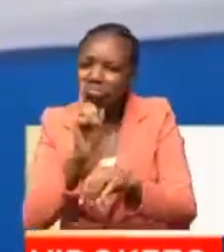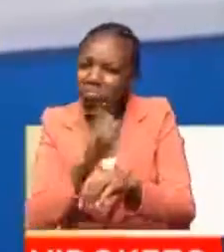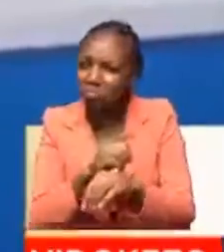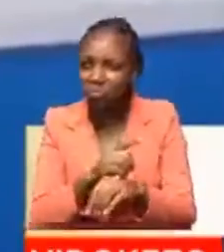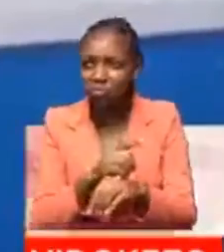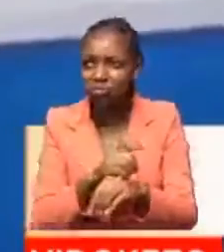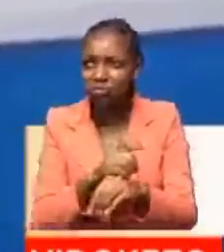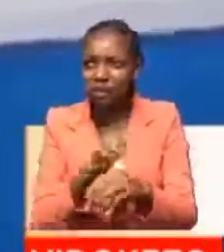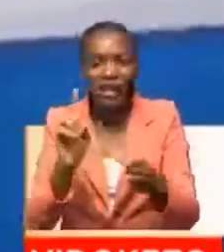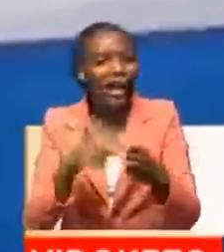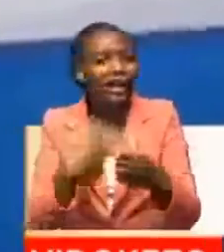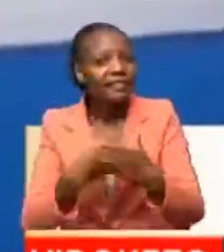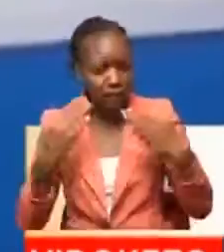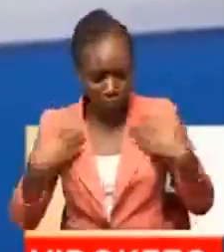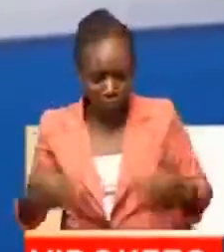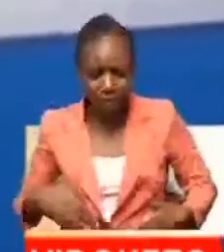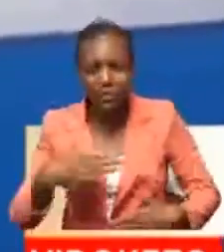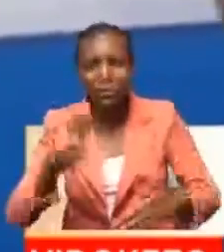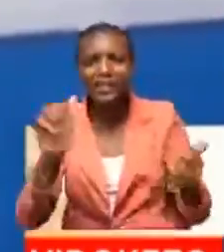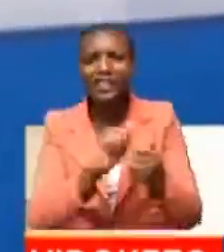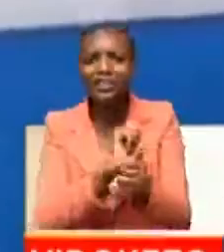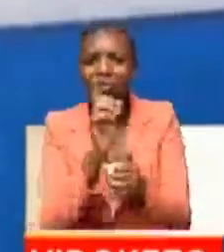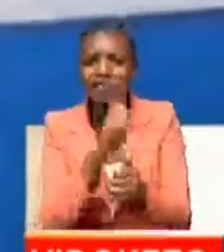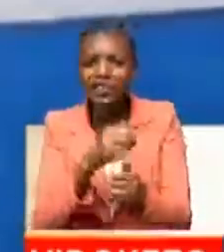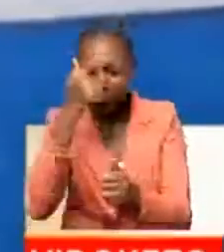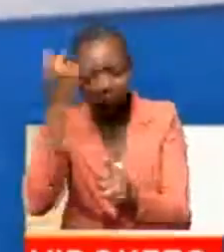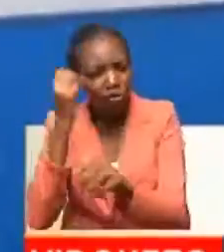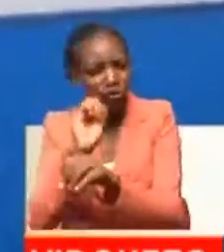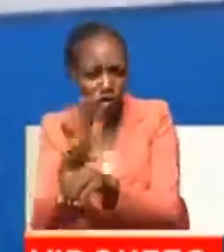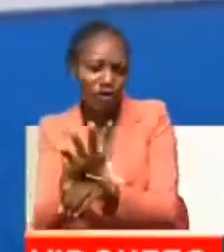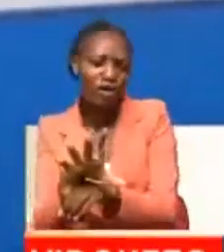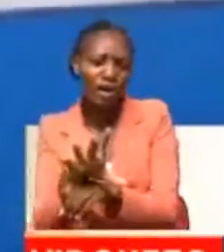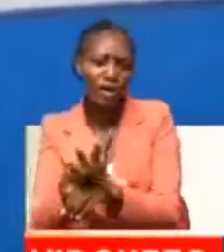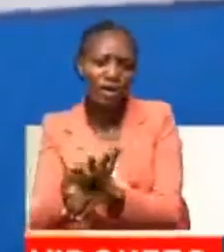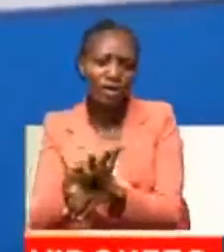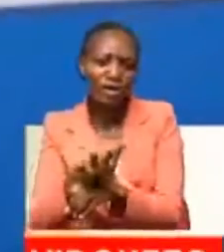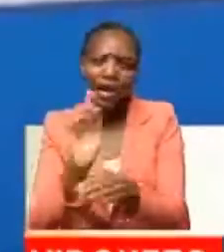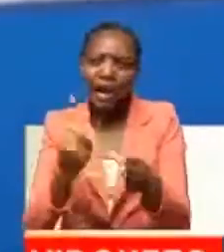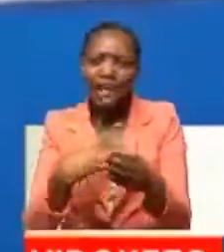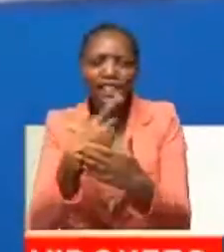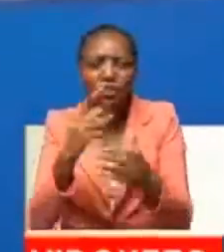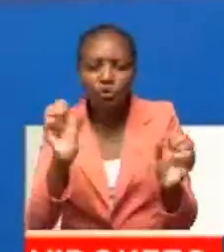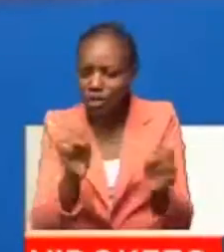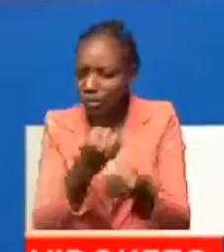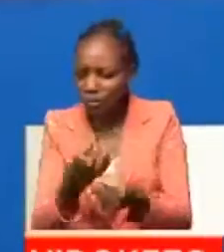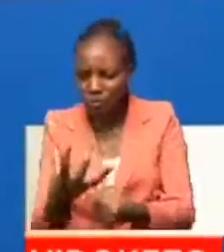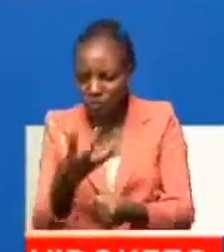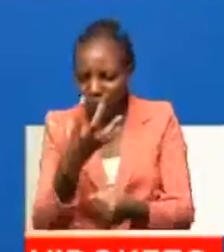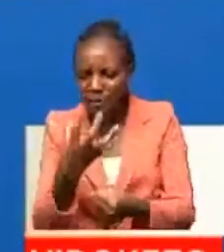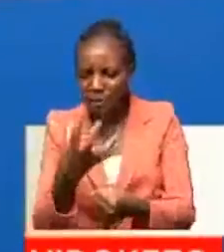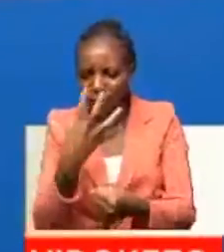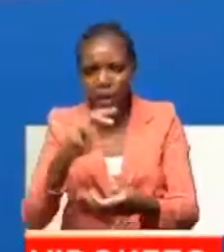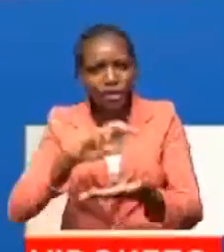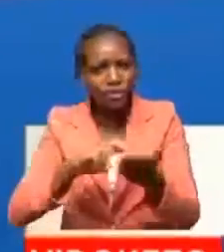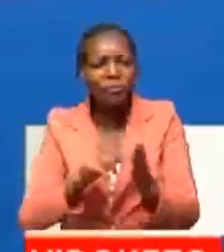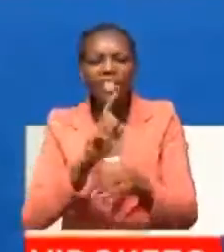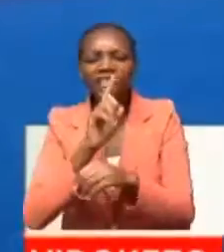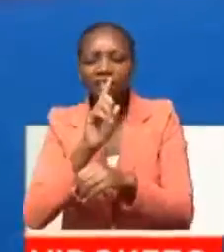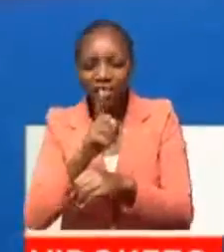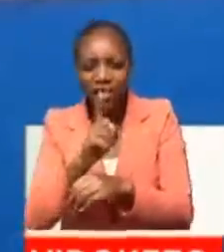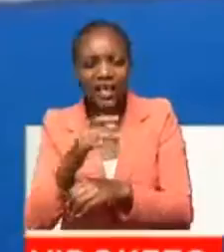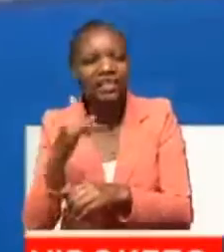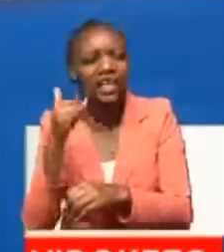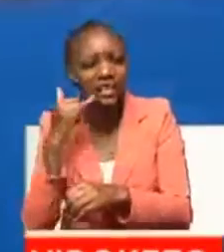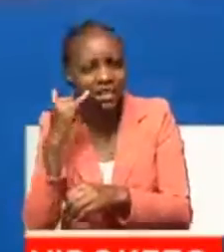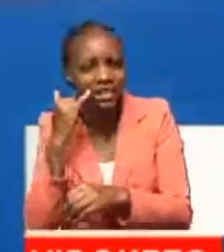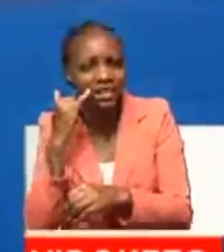ndani ya mwili yote yanaoza kwa haraka tena kwa haraka sana. Unashindwa kupumua, si ugonjwa mdogo bila mnavyosikia.